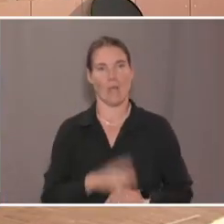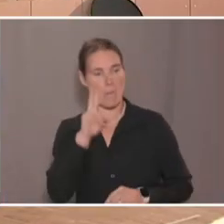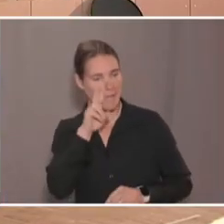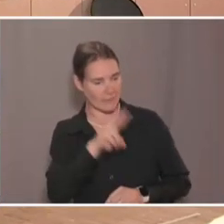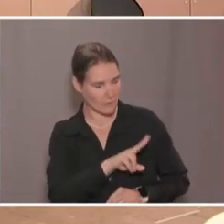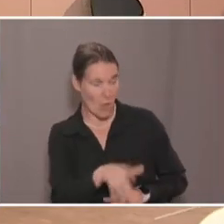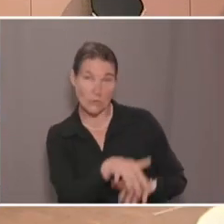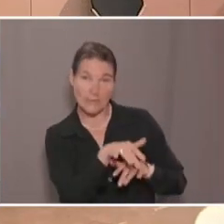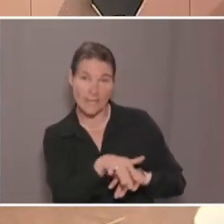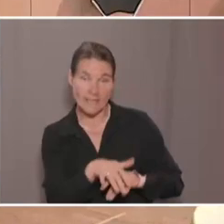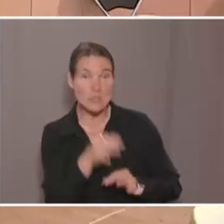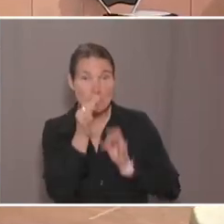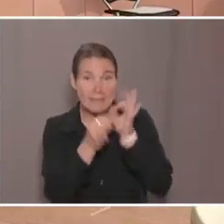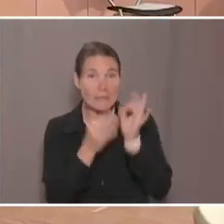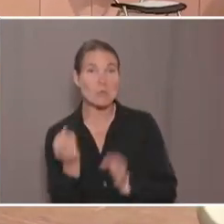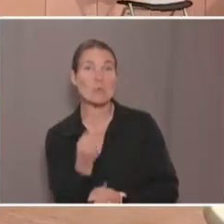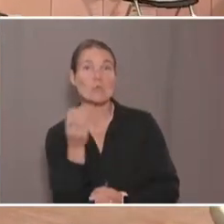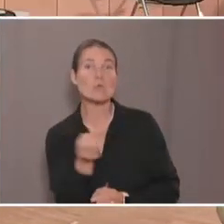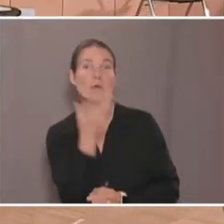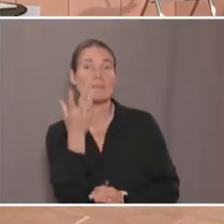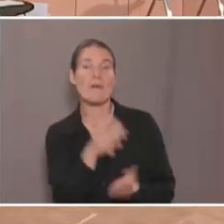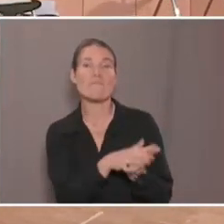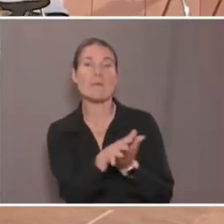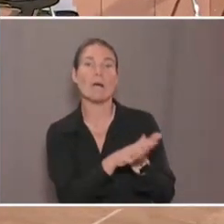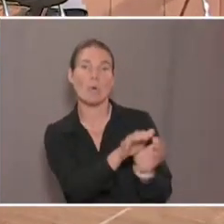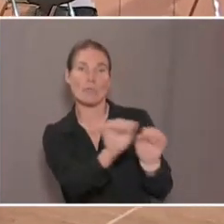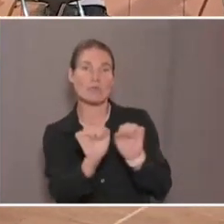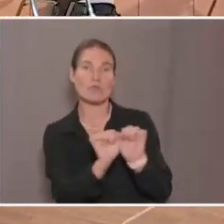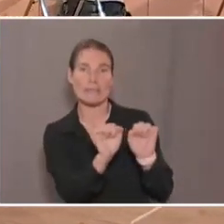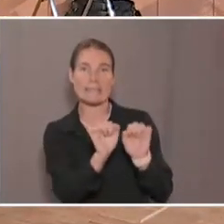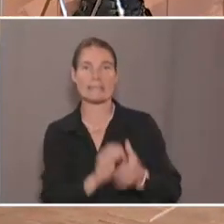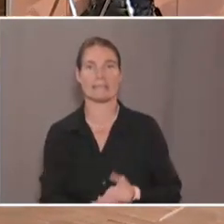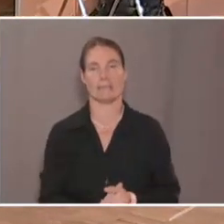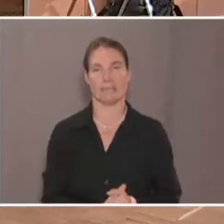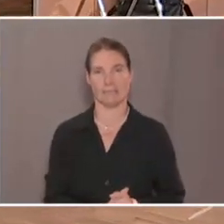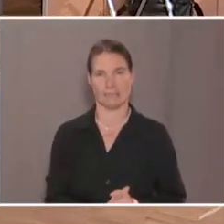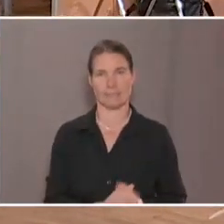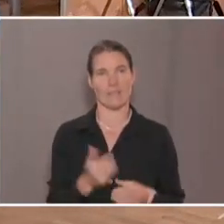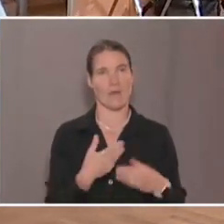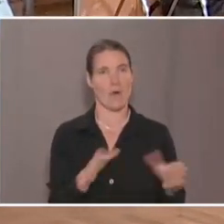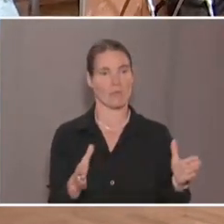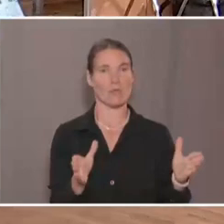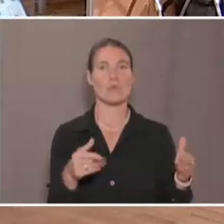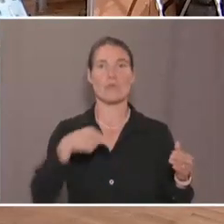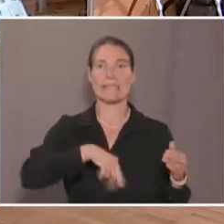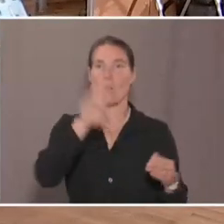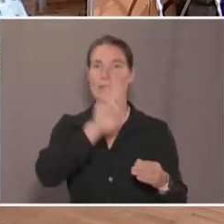Ihre Spezialisierung ist Kultur, Verbraucherschutz, Hochschulen. Sie finden bei uns offene Türen.